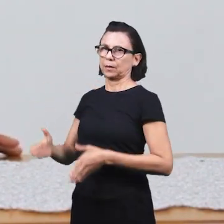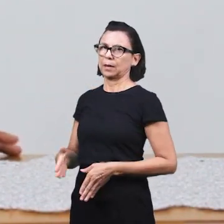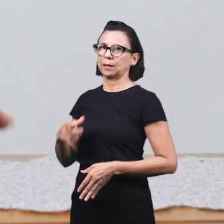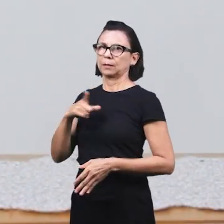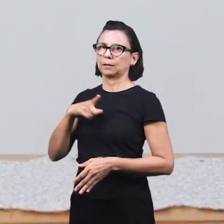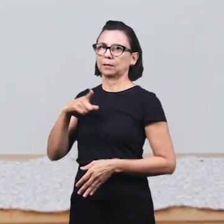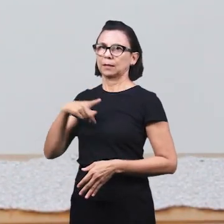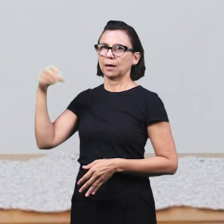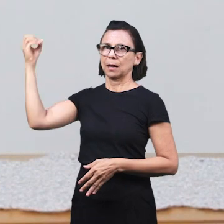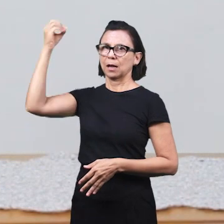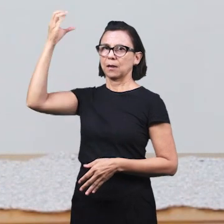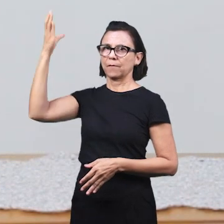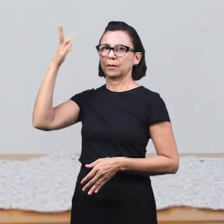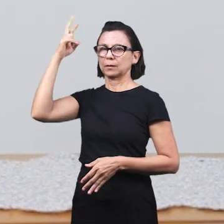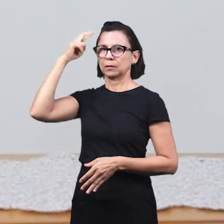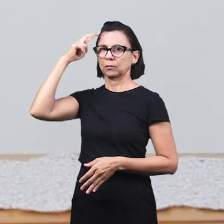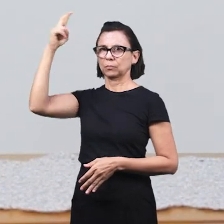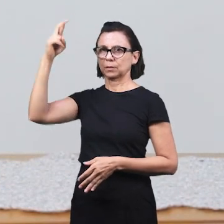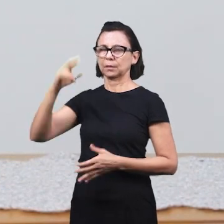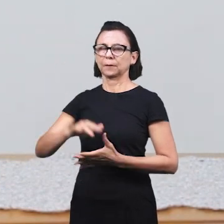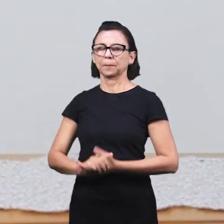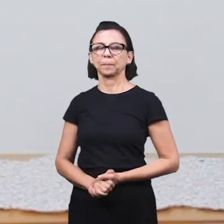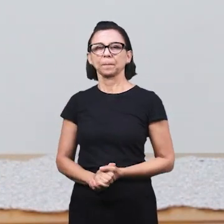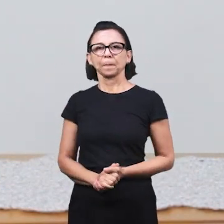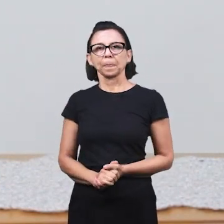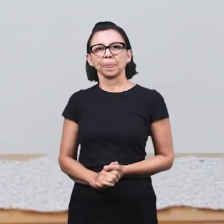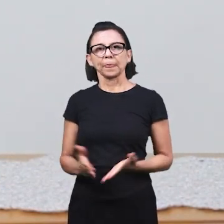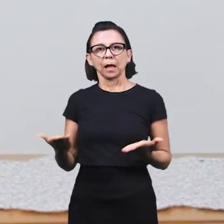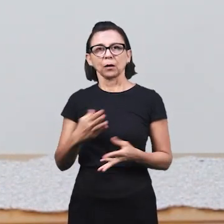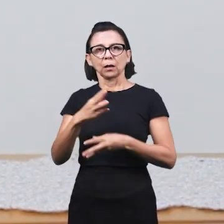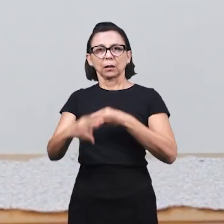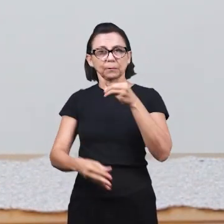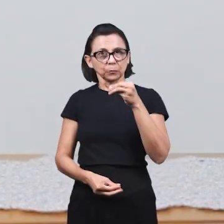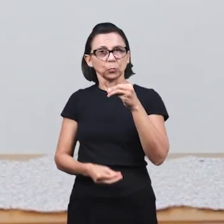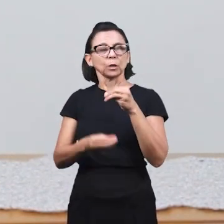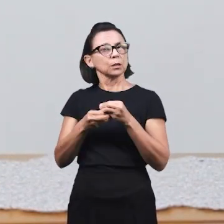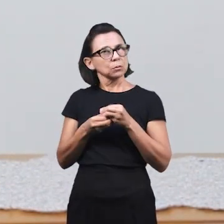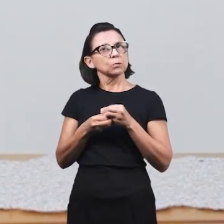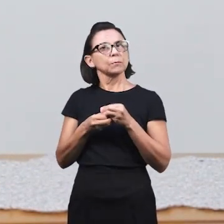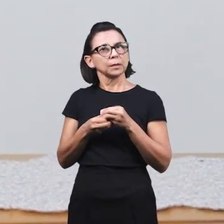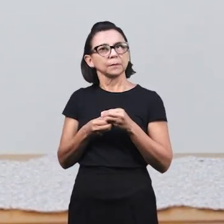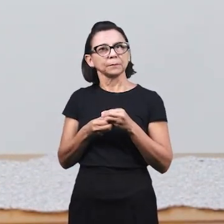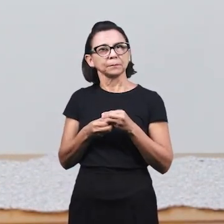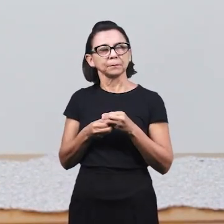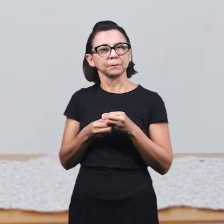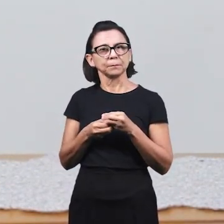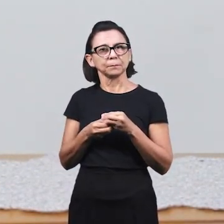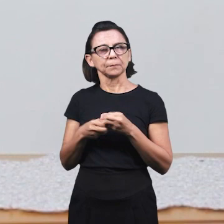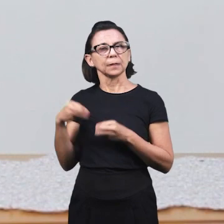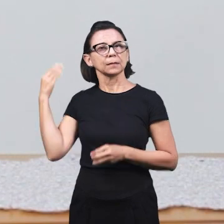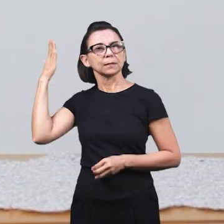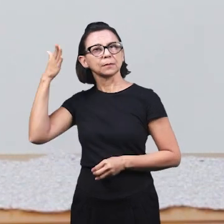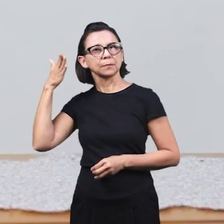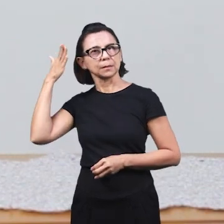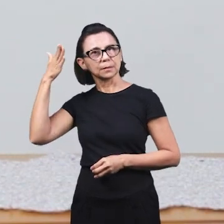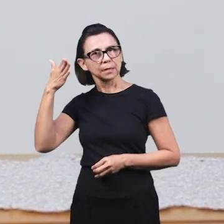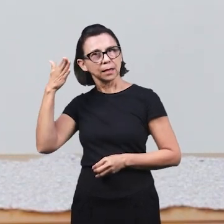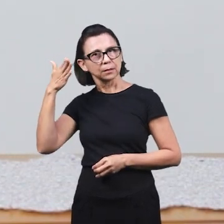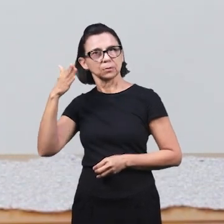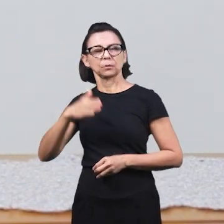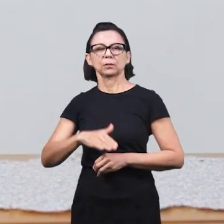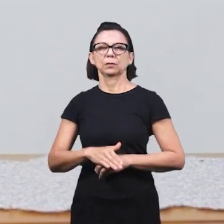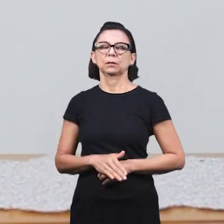вести Духом Своим Святым и Своим Светом, и мы имеем откровение от Господа, да? И мы в заключение